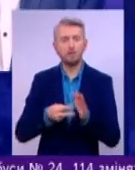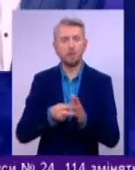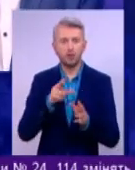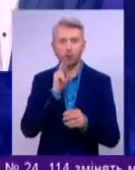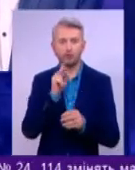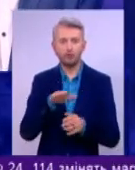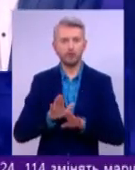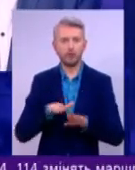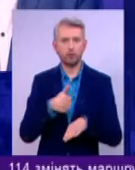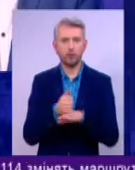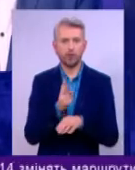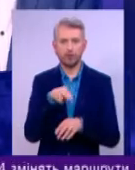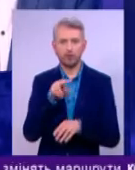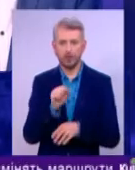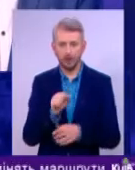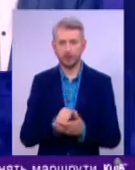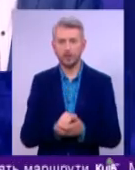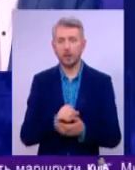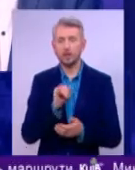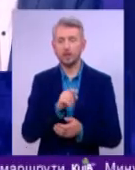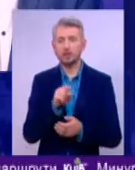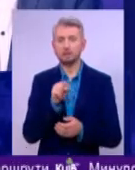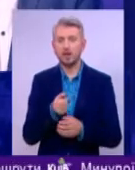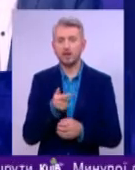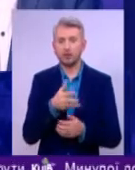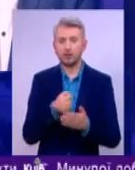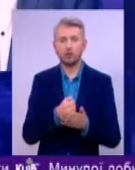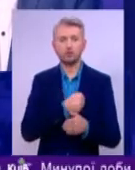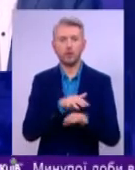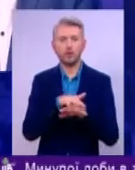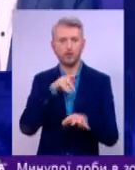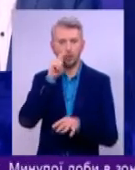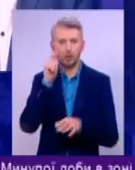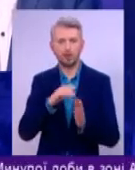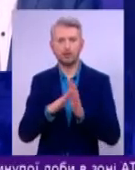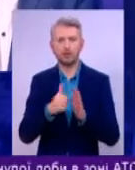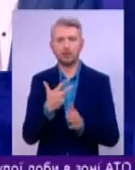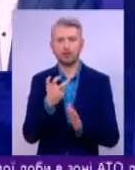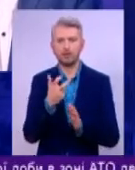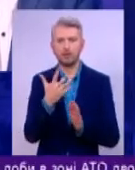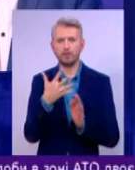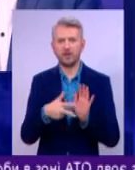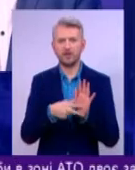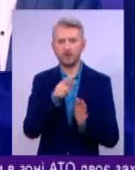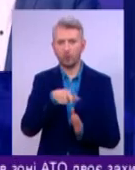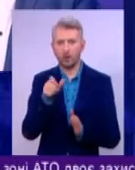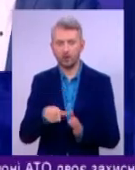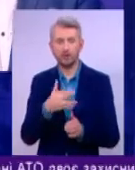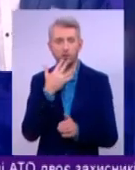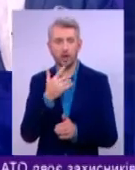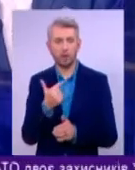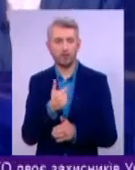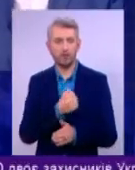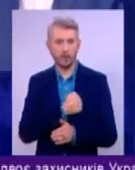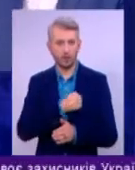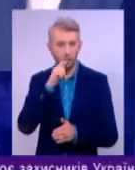заступник голови КМДА Дмитро Тавтян. Із зазначеної кількості до Збройних сил України призвуть 358 осіб, до Національної гвардії